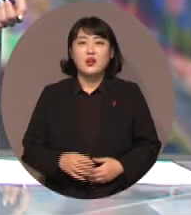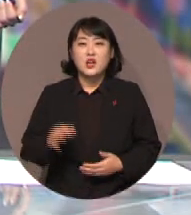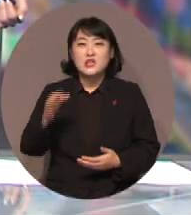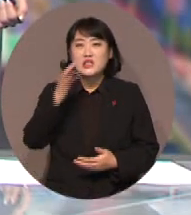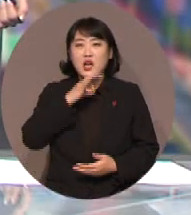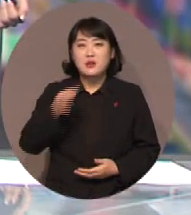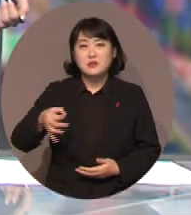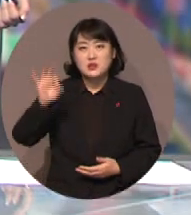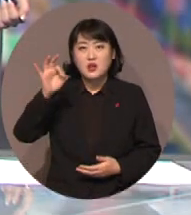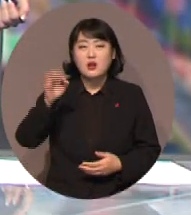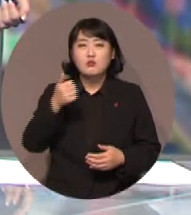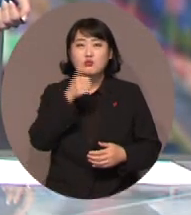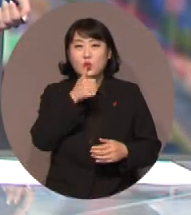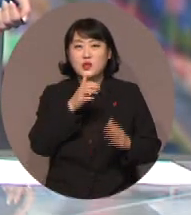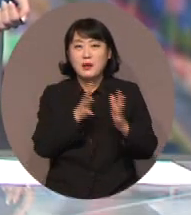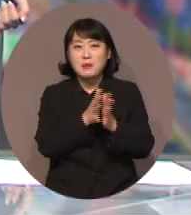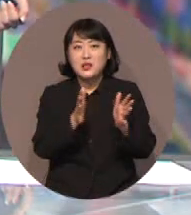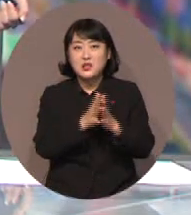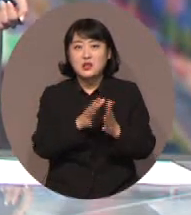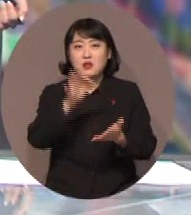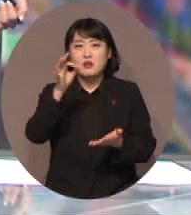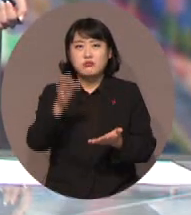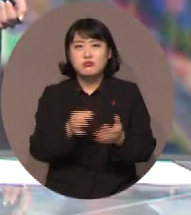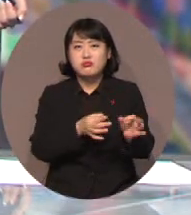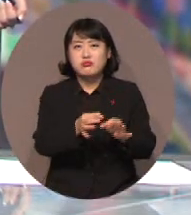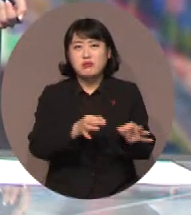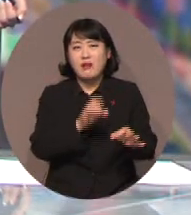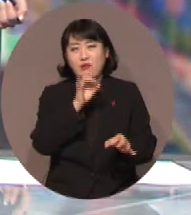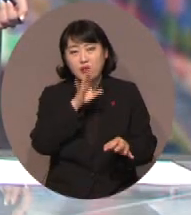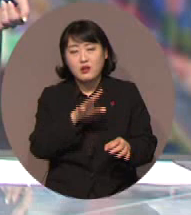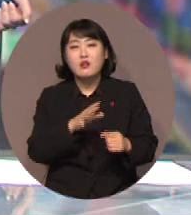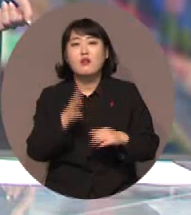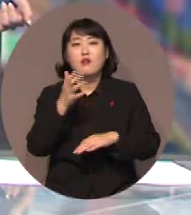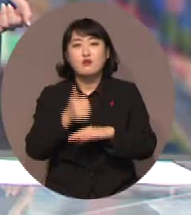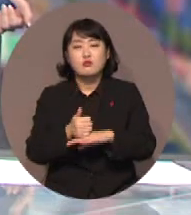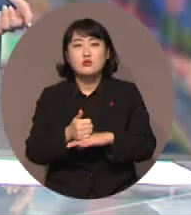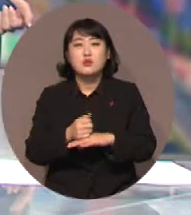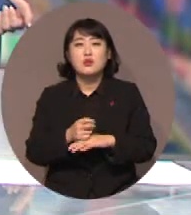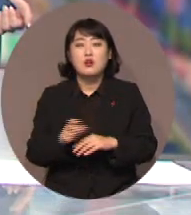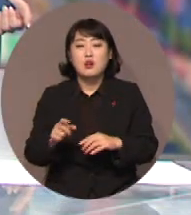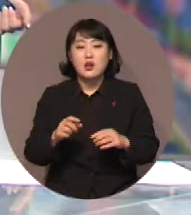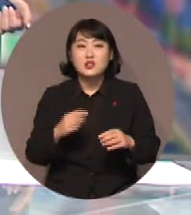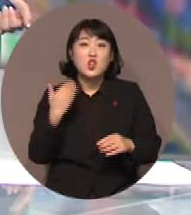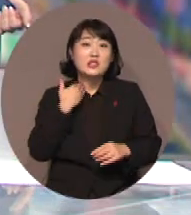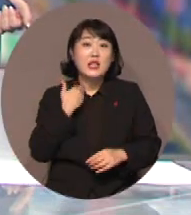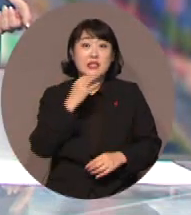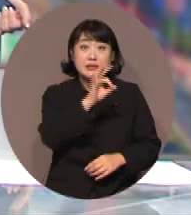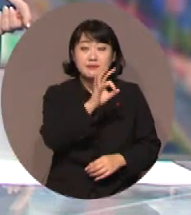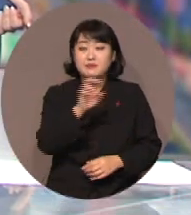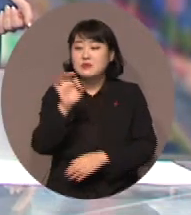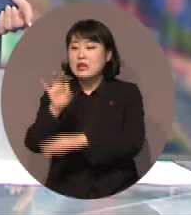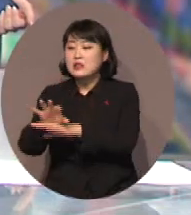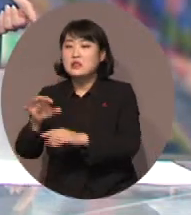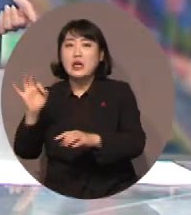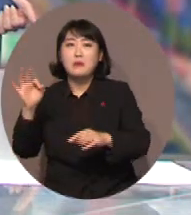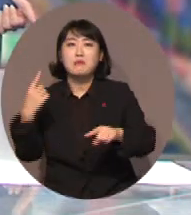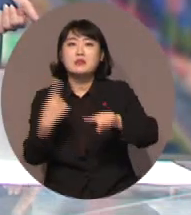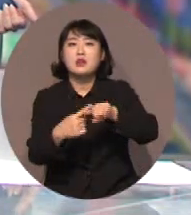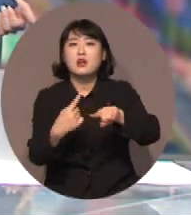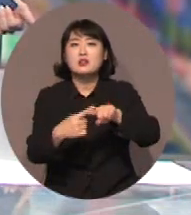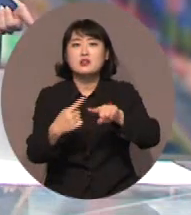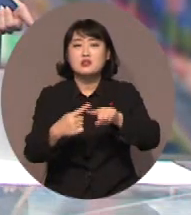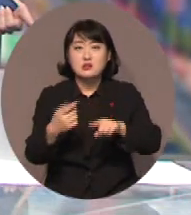고금리의 부동산 경기 하락으로 전세 보증금이 매매가격에 육박하는 이른바 깡통전세 위험성이 커지고